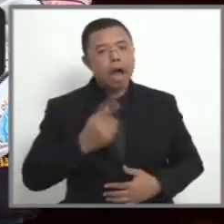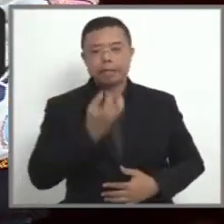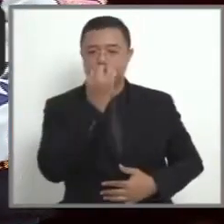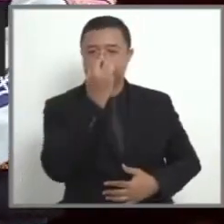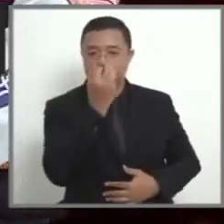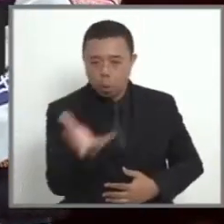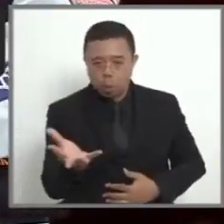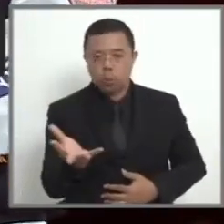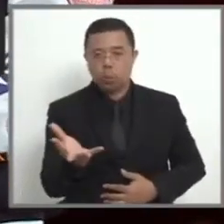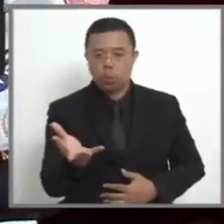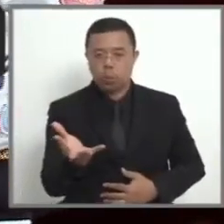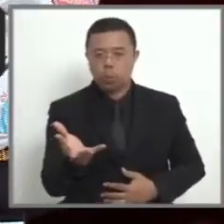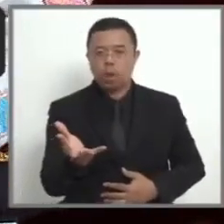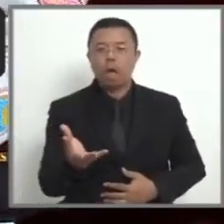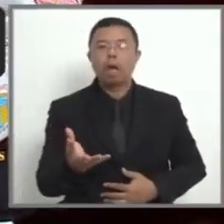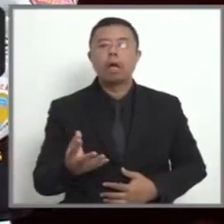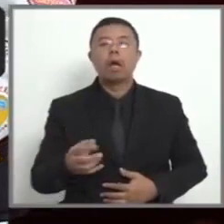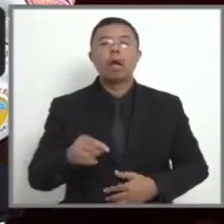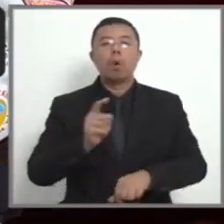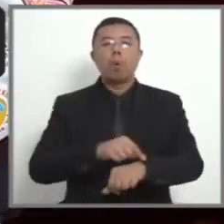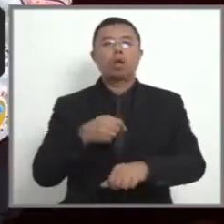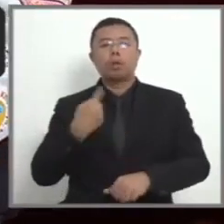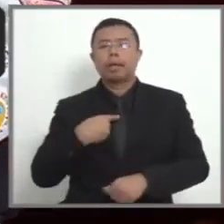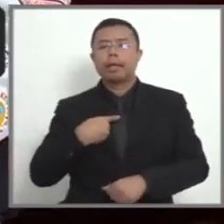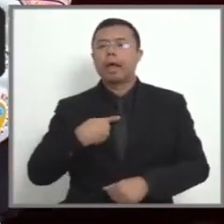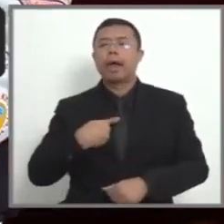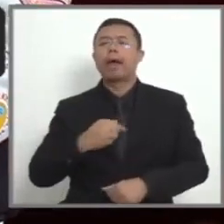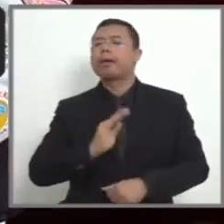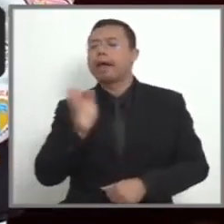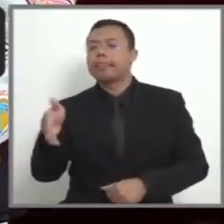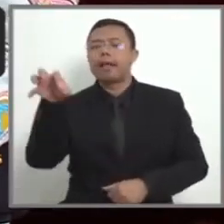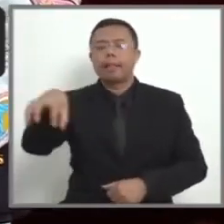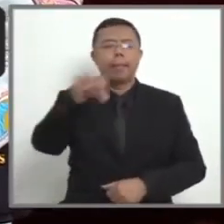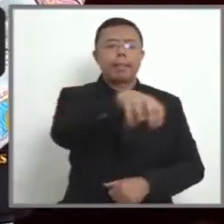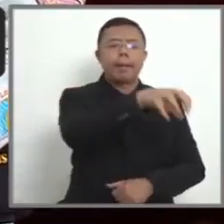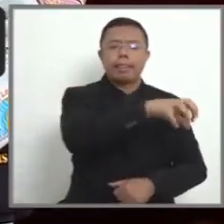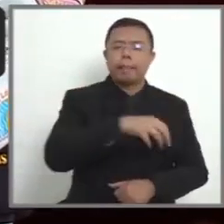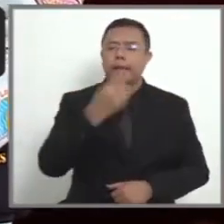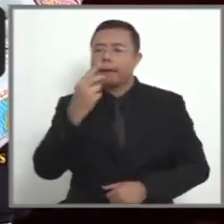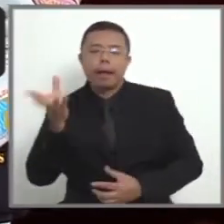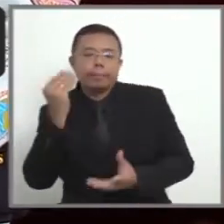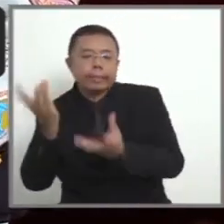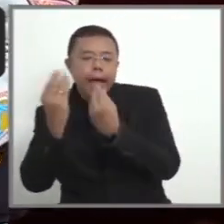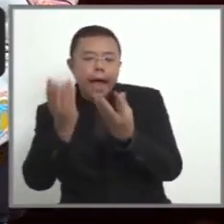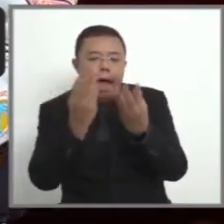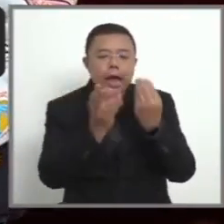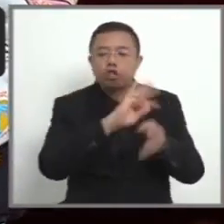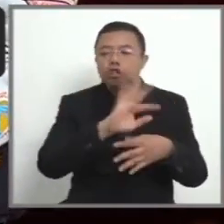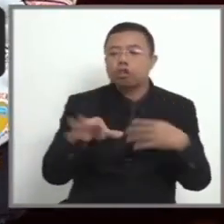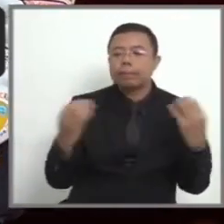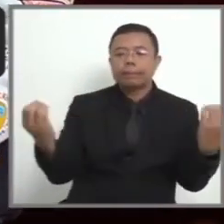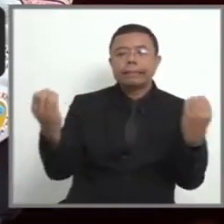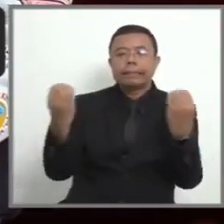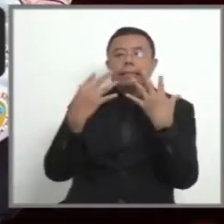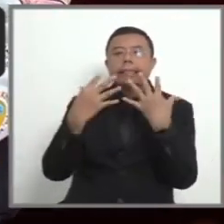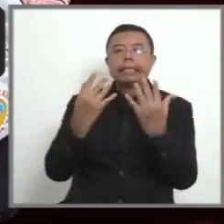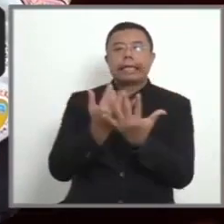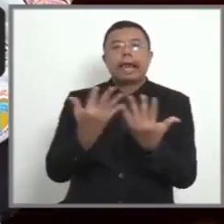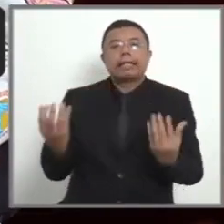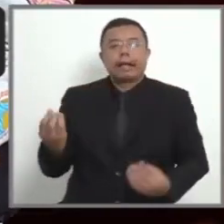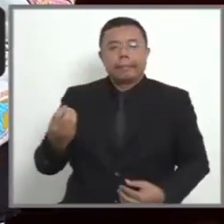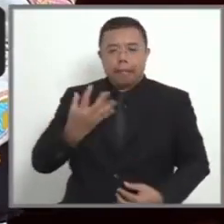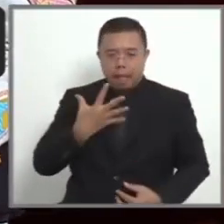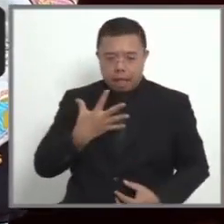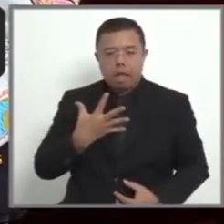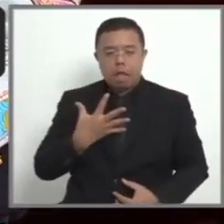saya sampaikan selama kita berkeliling kita mendengarkan baik-baik apa yang rakyat